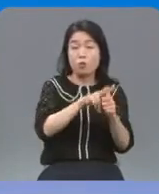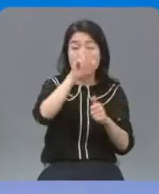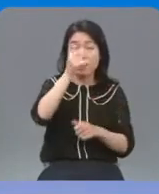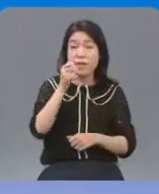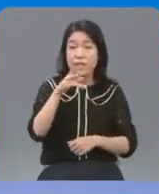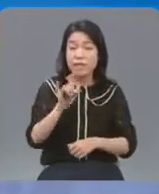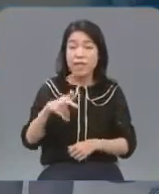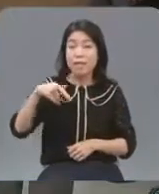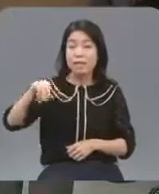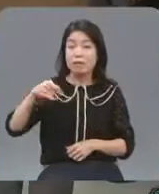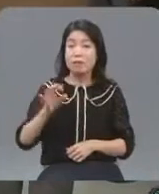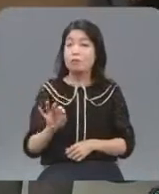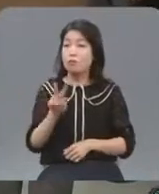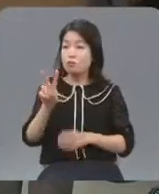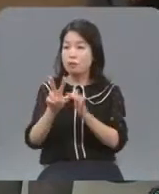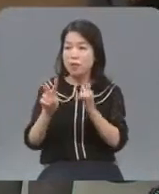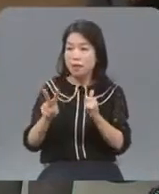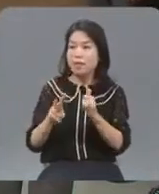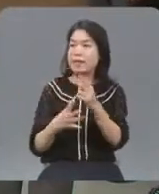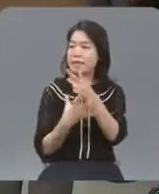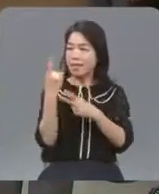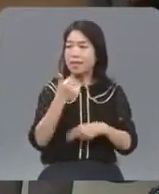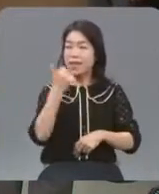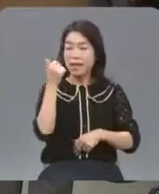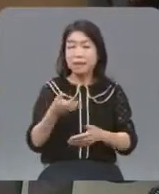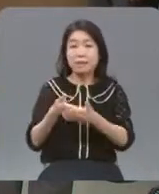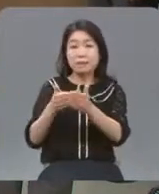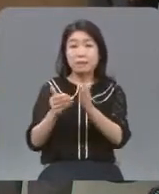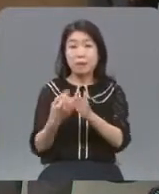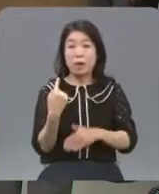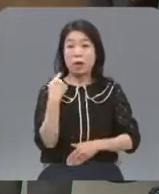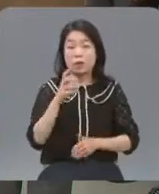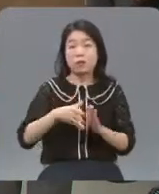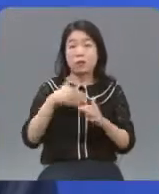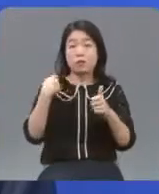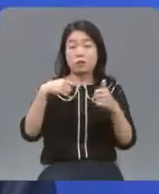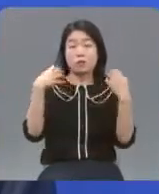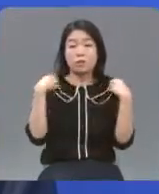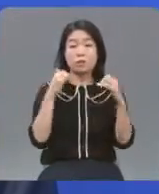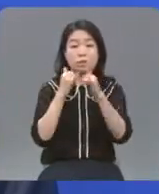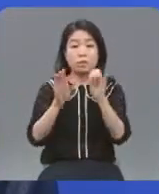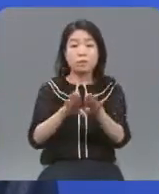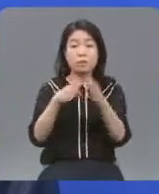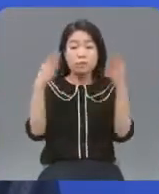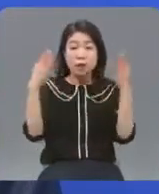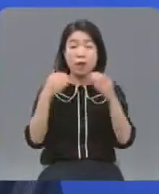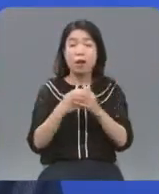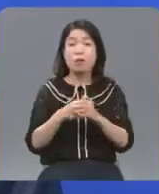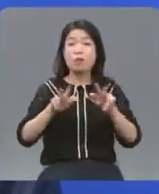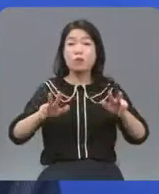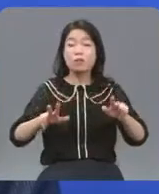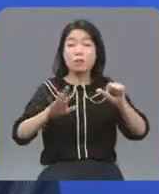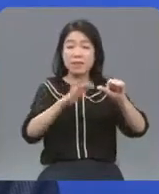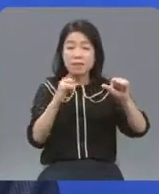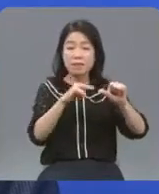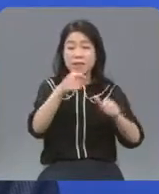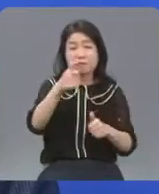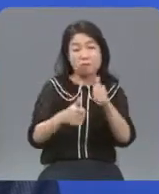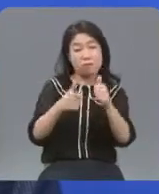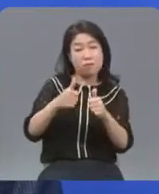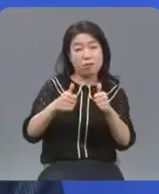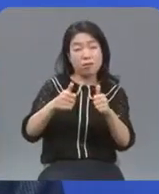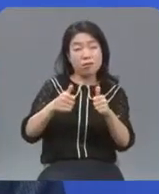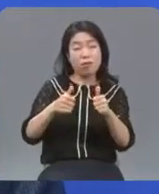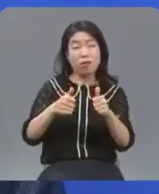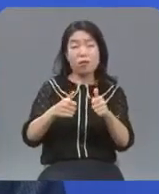후보에게 단일화 를 제안했습니다 한국어 너 어제 관계 c 교육청에서 기자회견을 열고 현재 5인 경쟁 체제에